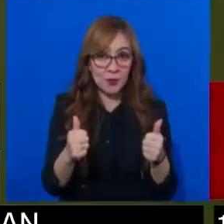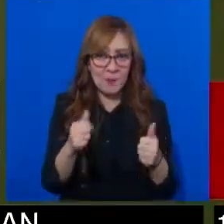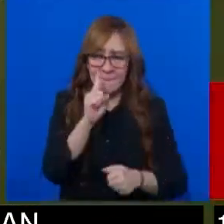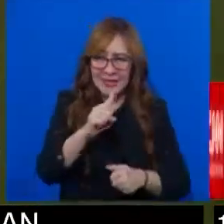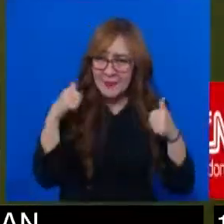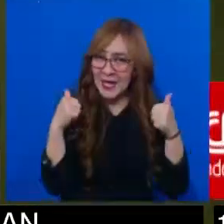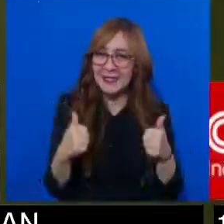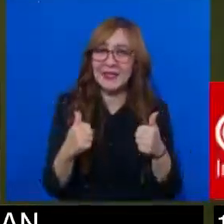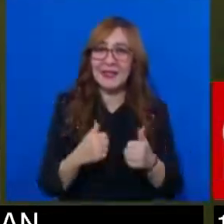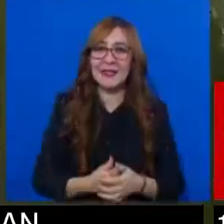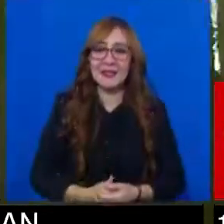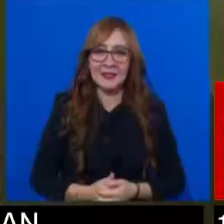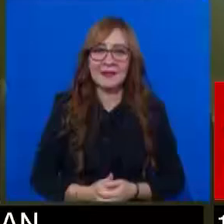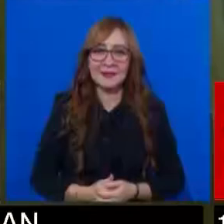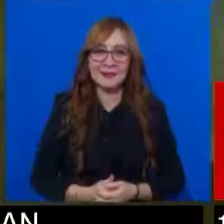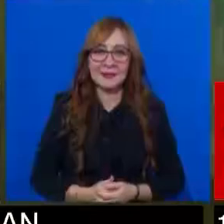berhasil.